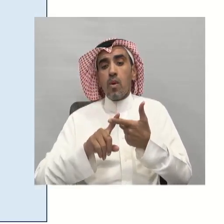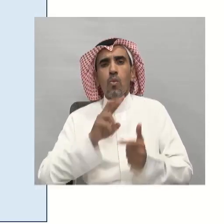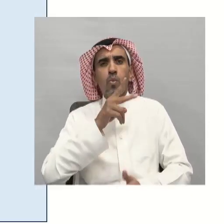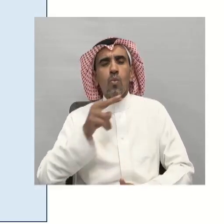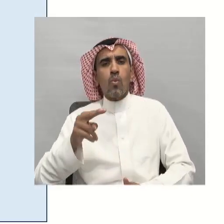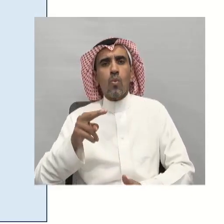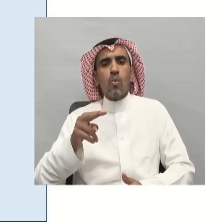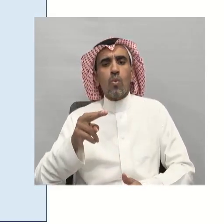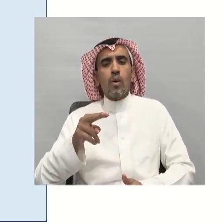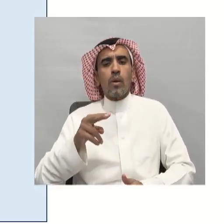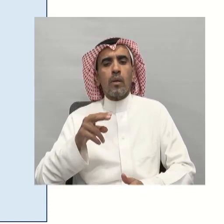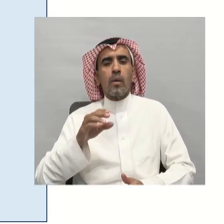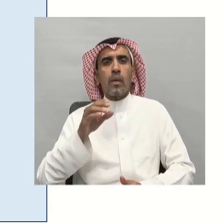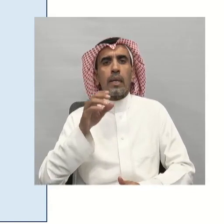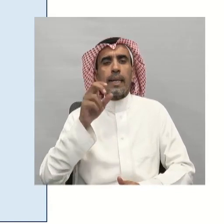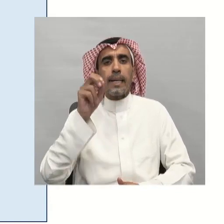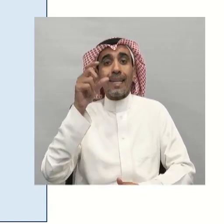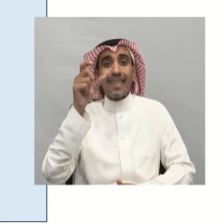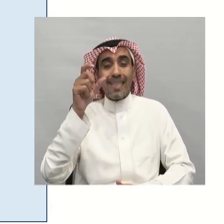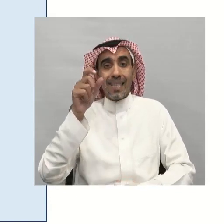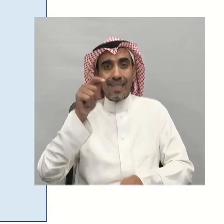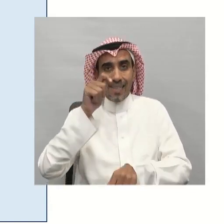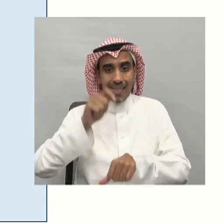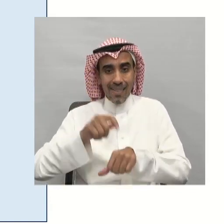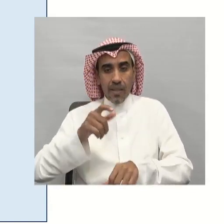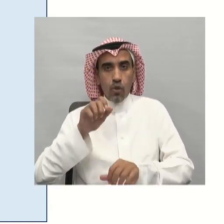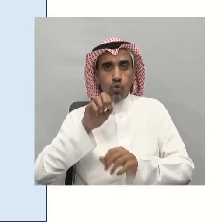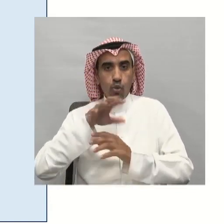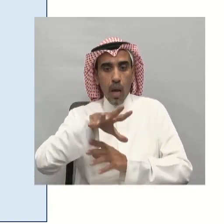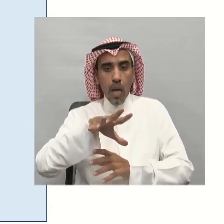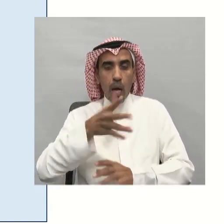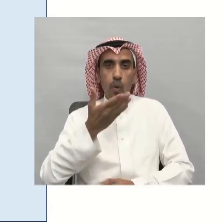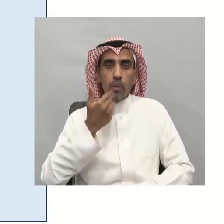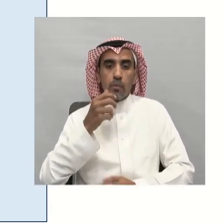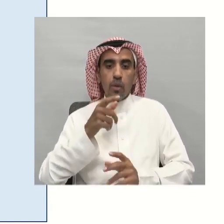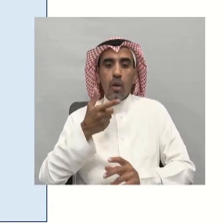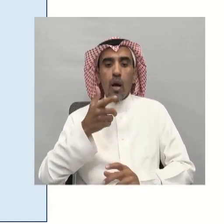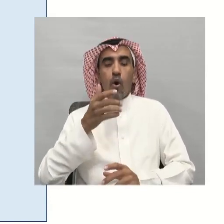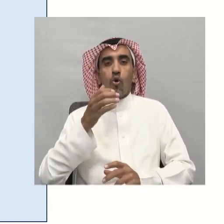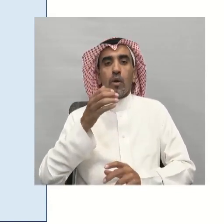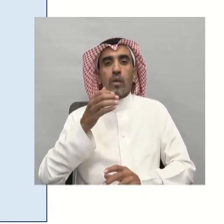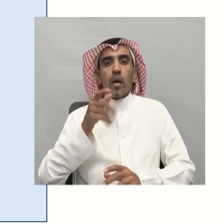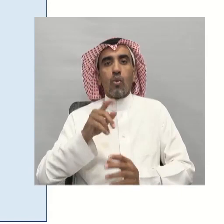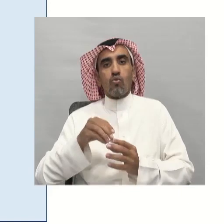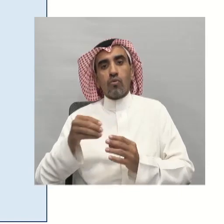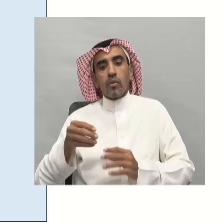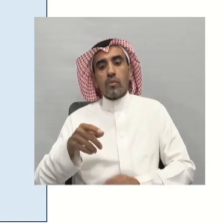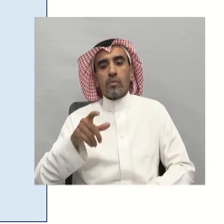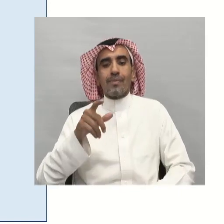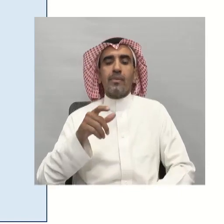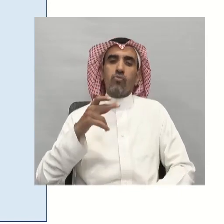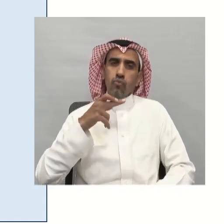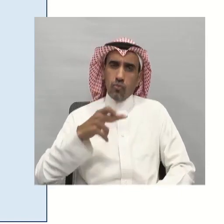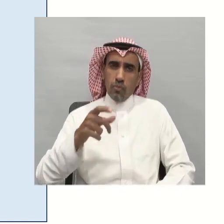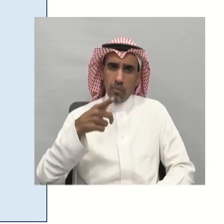نوع التناظر لقنديل البحر، هل هو تناظر شعاعي أم عديم التناظر أو تناظر جانبي؟ طبعا